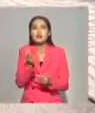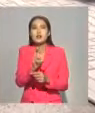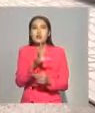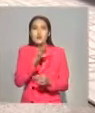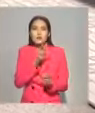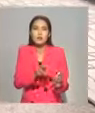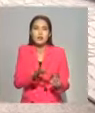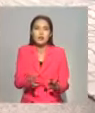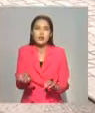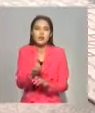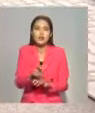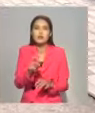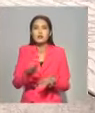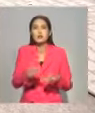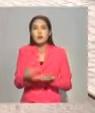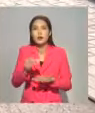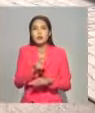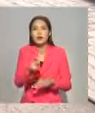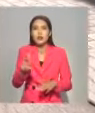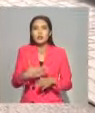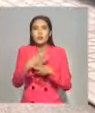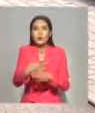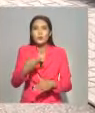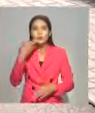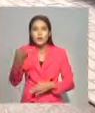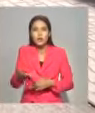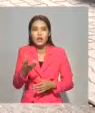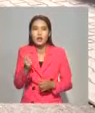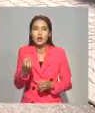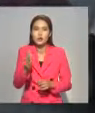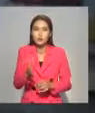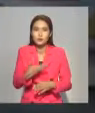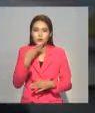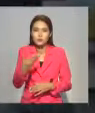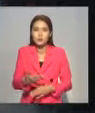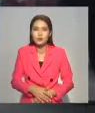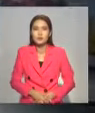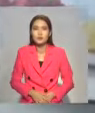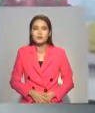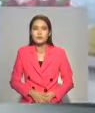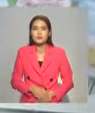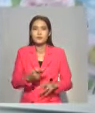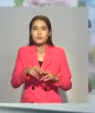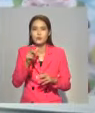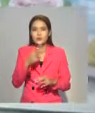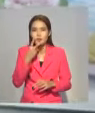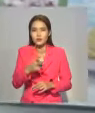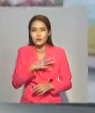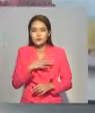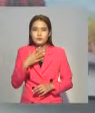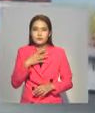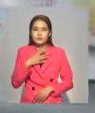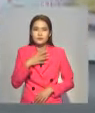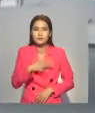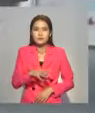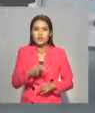Кейін адамдардан көмек сұрайсыз. Ал олар көмектесе ме екен? На баланы көрмедіңіз ба? Іздеп жүрген едім. Жаңа